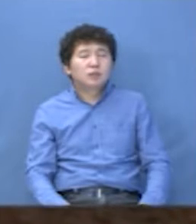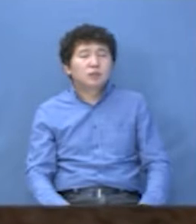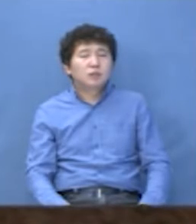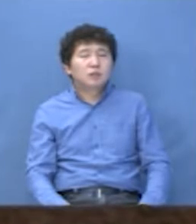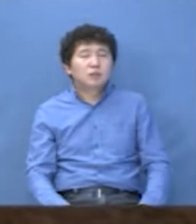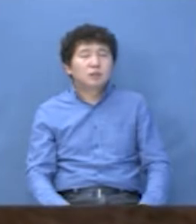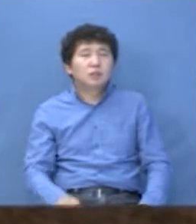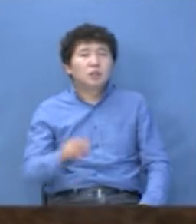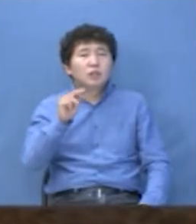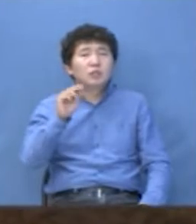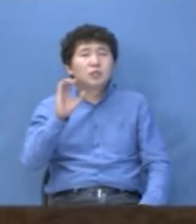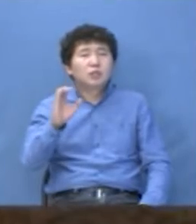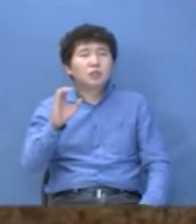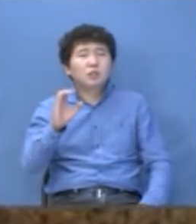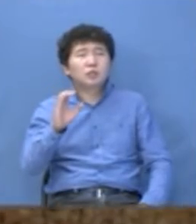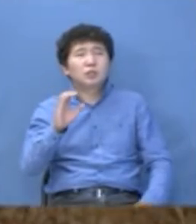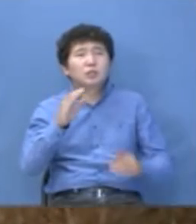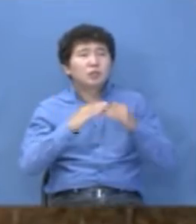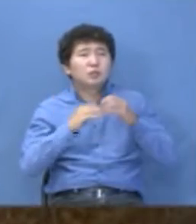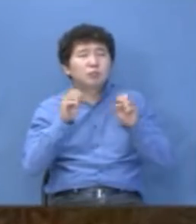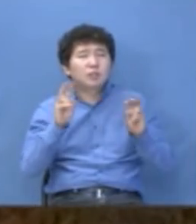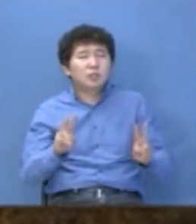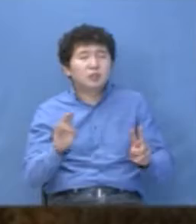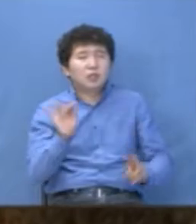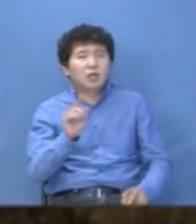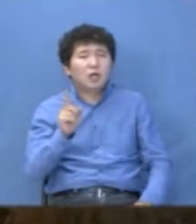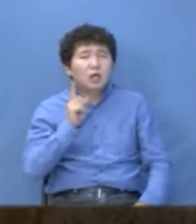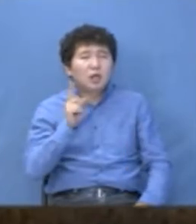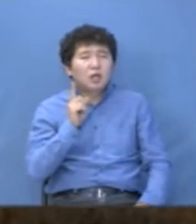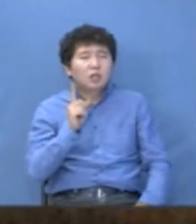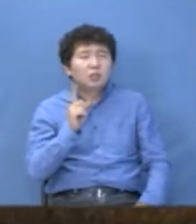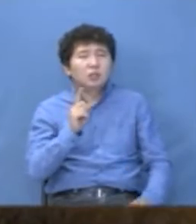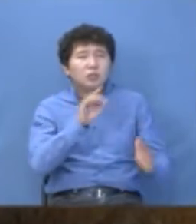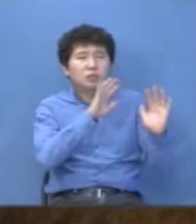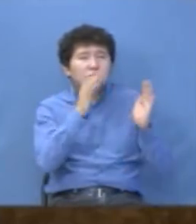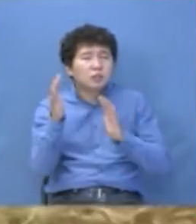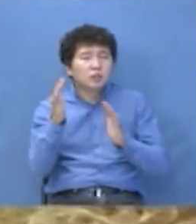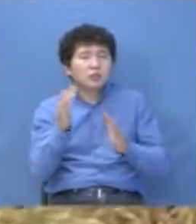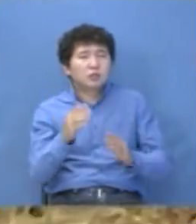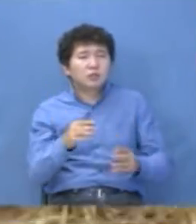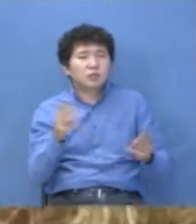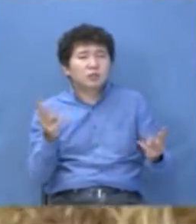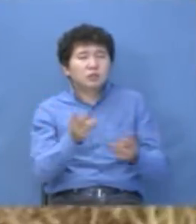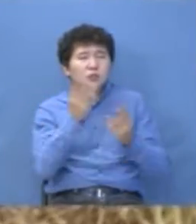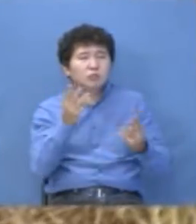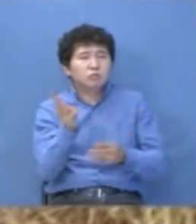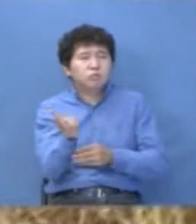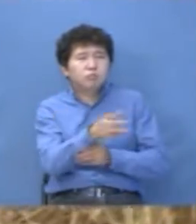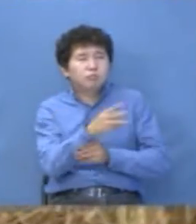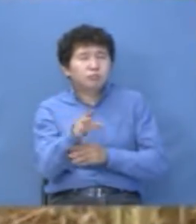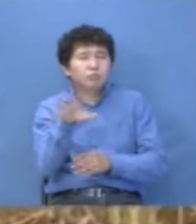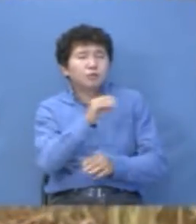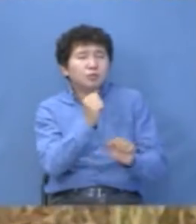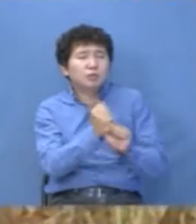Аймақтың төтенше жағдайлар департаменті мамандары мен орманшылар өңір аудандарындағы тұтанған өртті сөндіру үшін барын салды. 10 қыркүйек